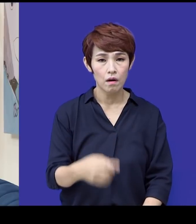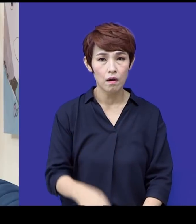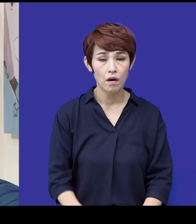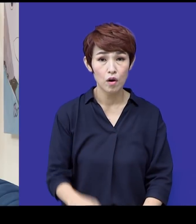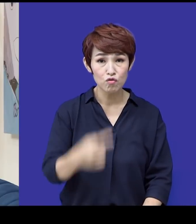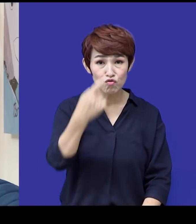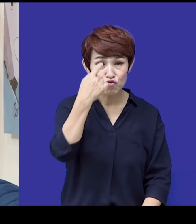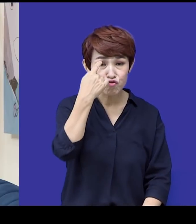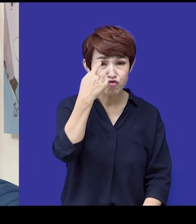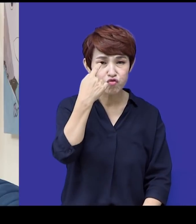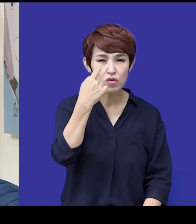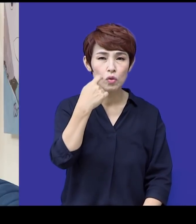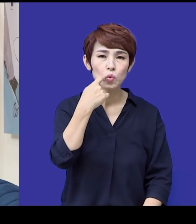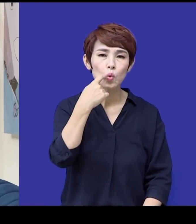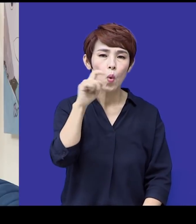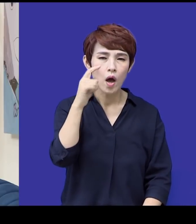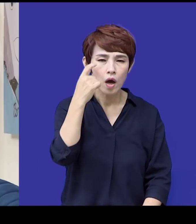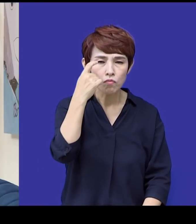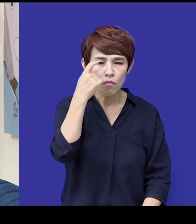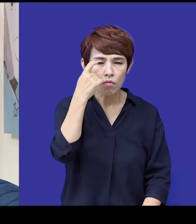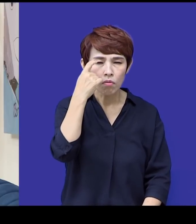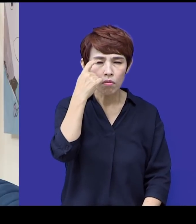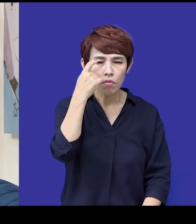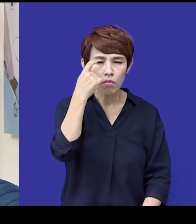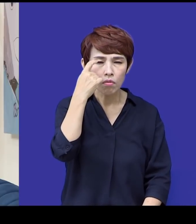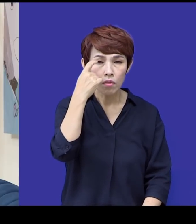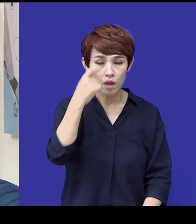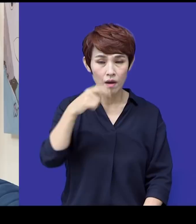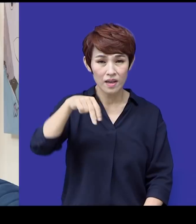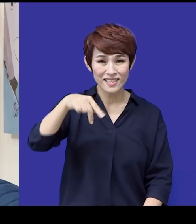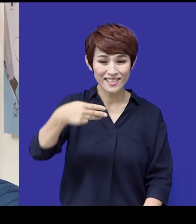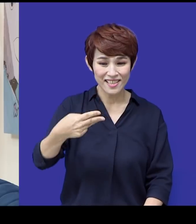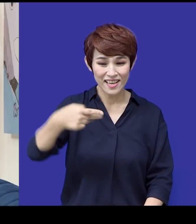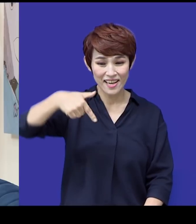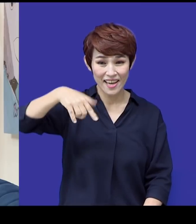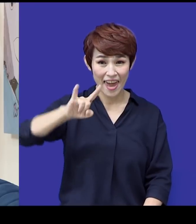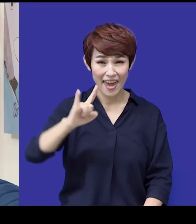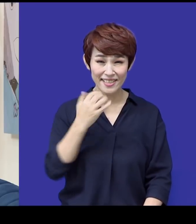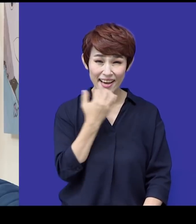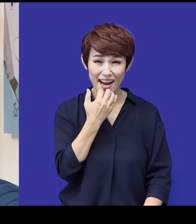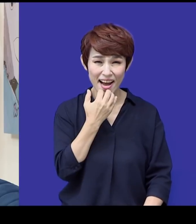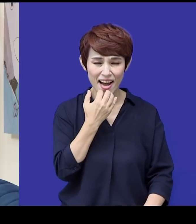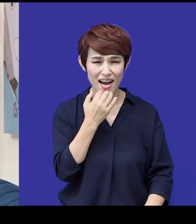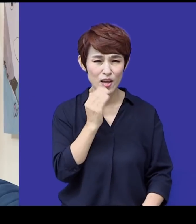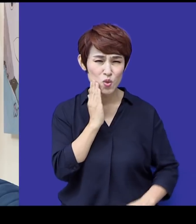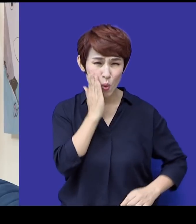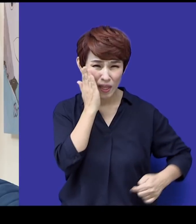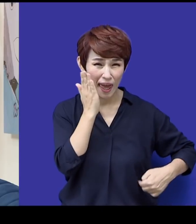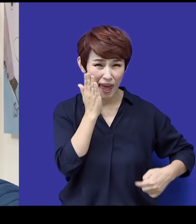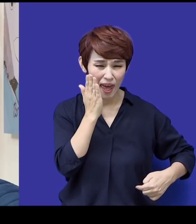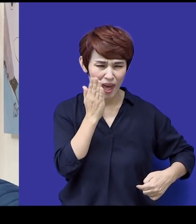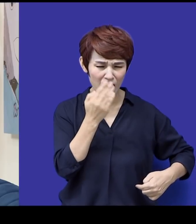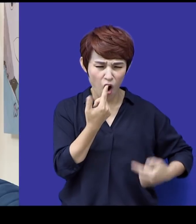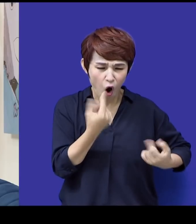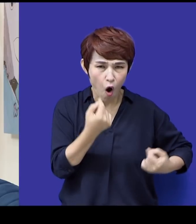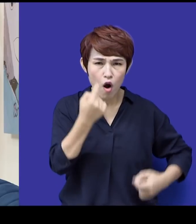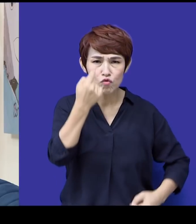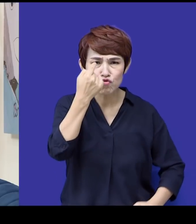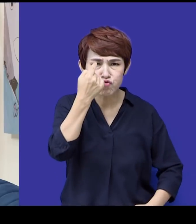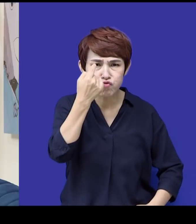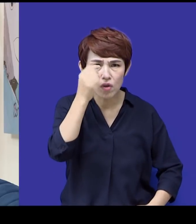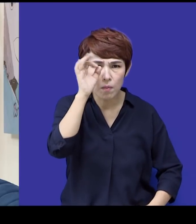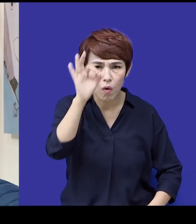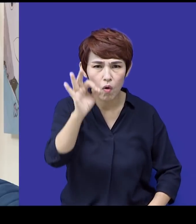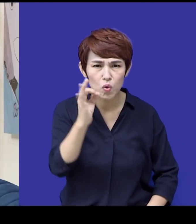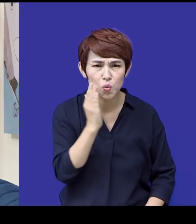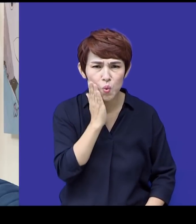황달이 오니까 이제 그 쓸개 색깔이 녹색이거든요. 예. 그 녹색 눈을 보니까 녹색이더라고요. 어머.